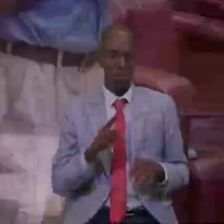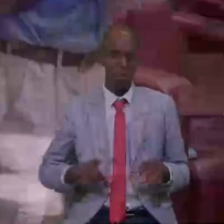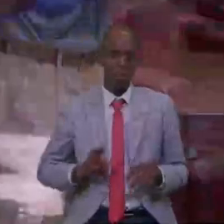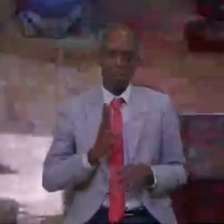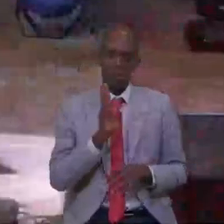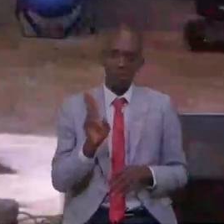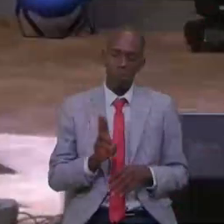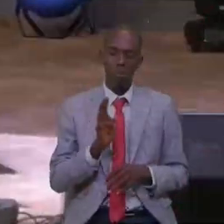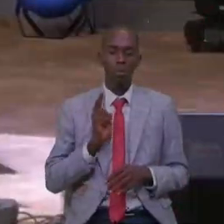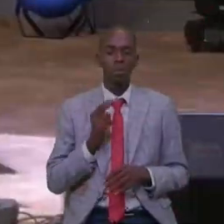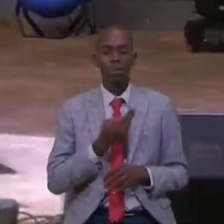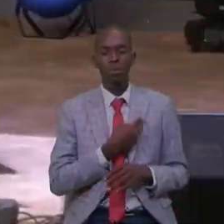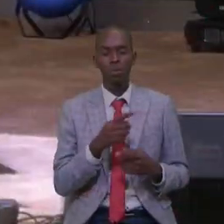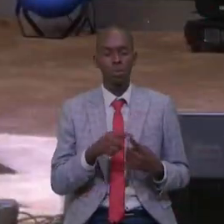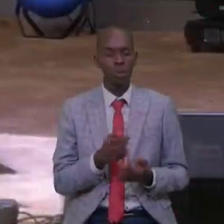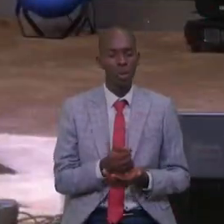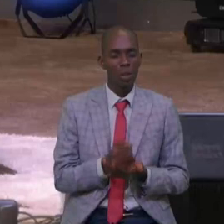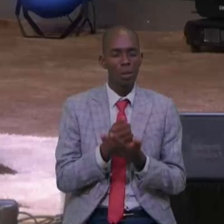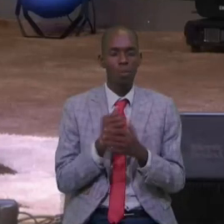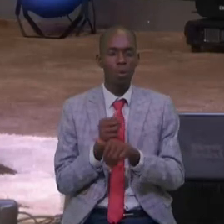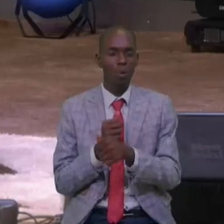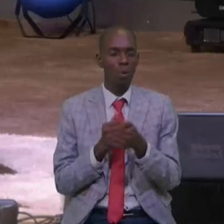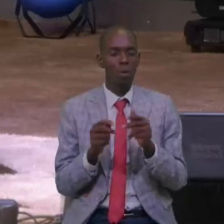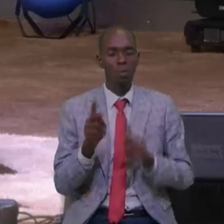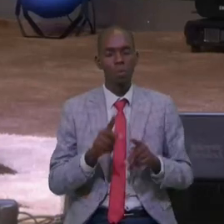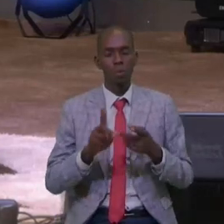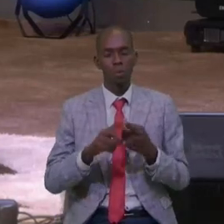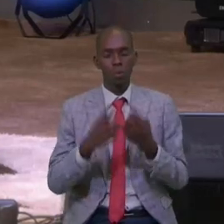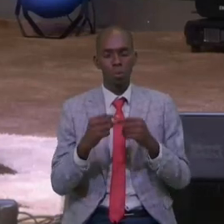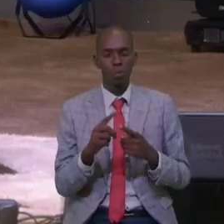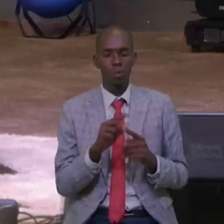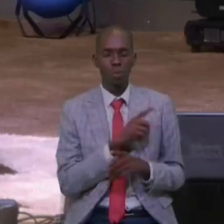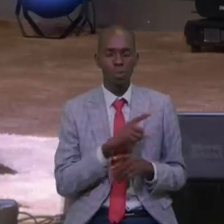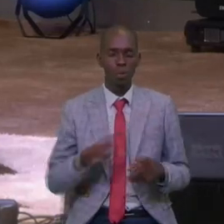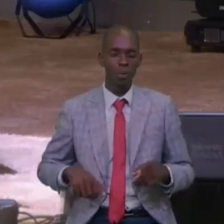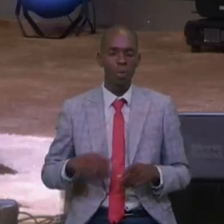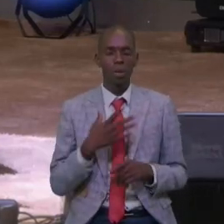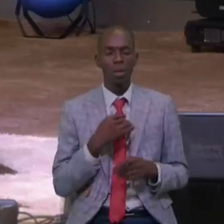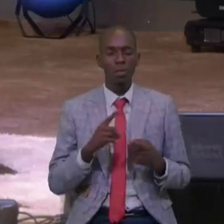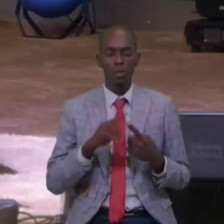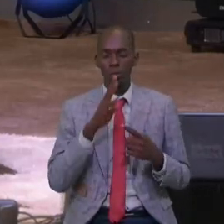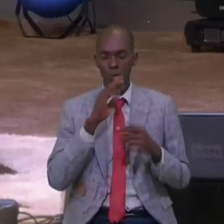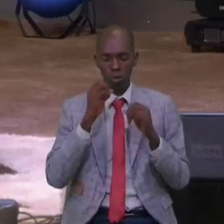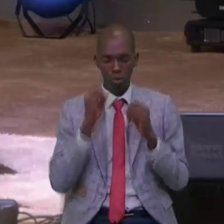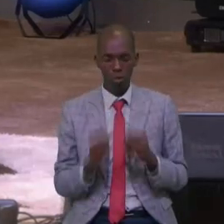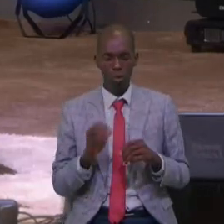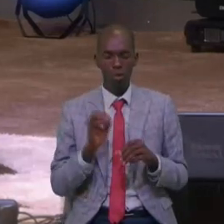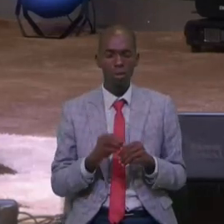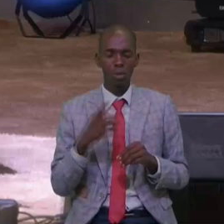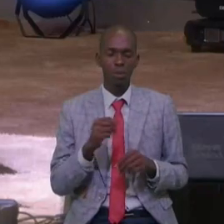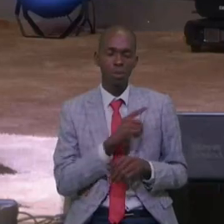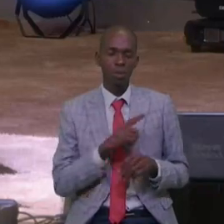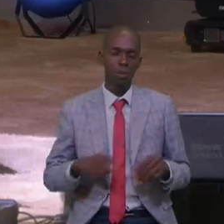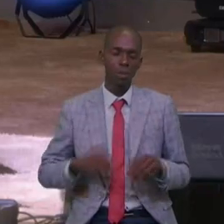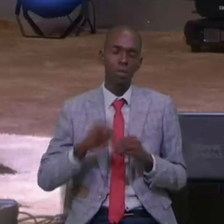utilises pour aider les autres à venir au Seigneur et à être forts dans le Seigneur, dans la grâce de Dieu,